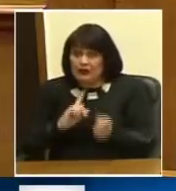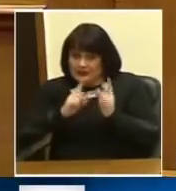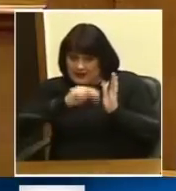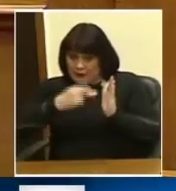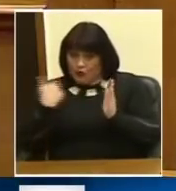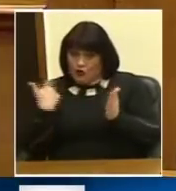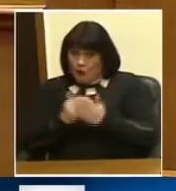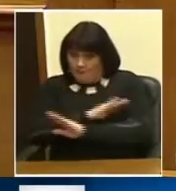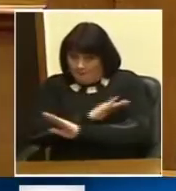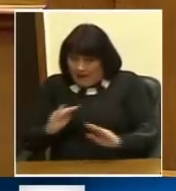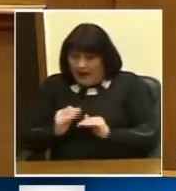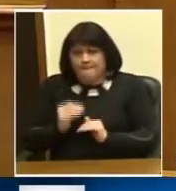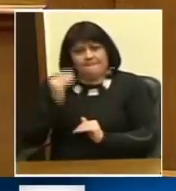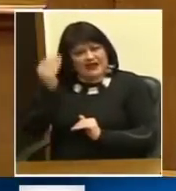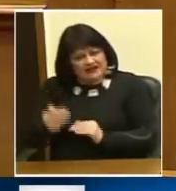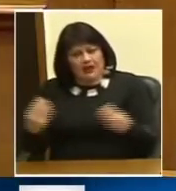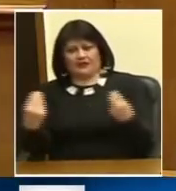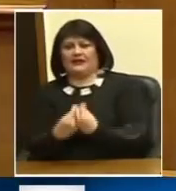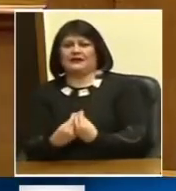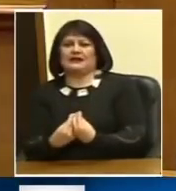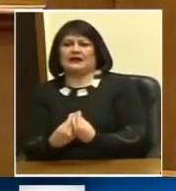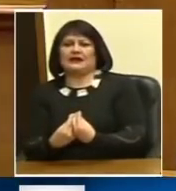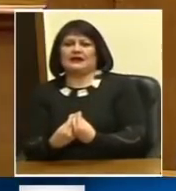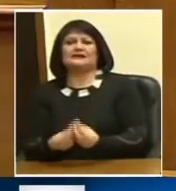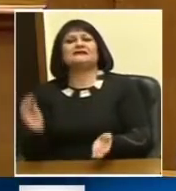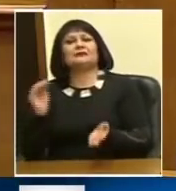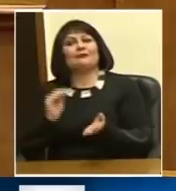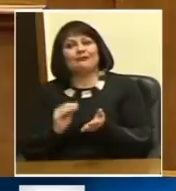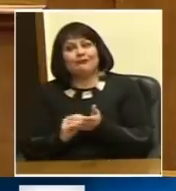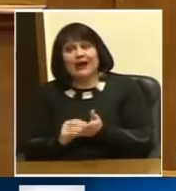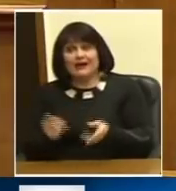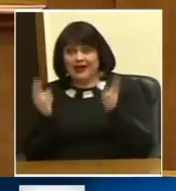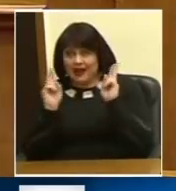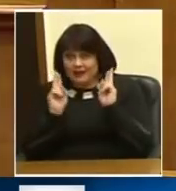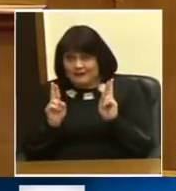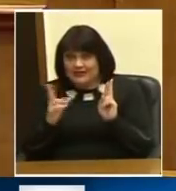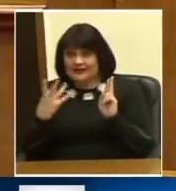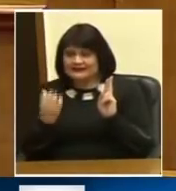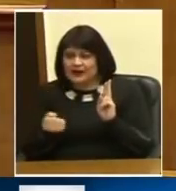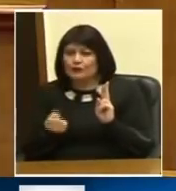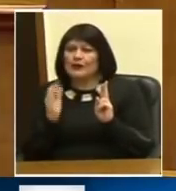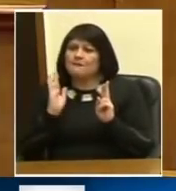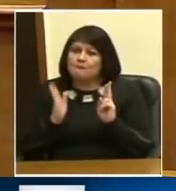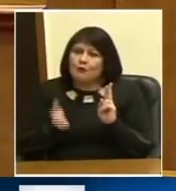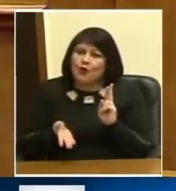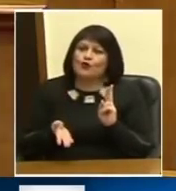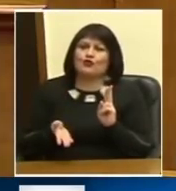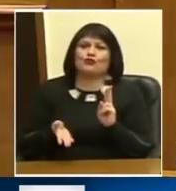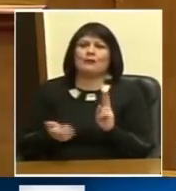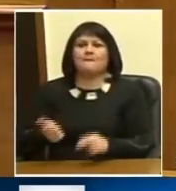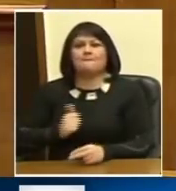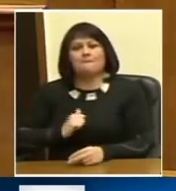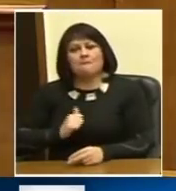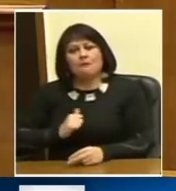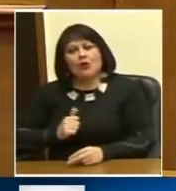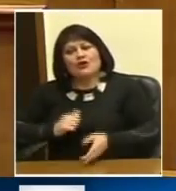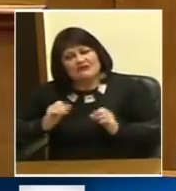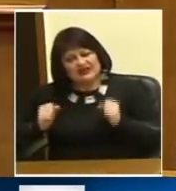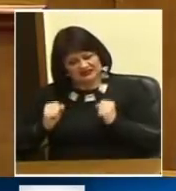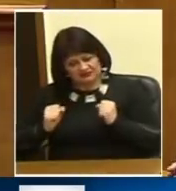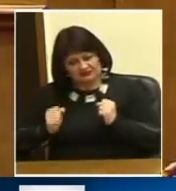εποχή, σε μια εποχή που αρχίζουν να ξαναζωντανεύουν οι ελπίδες ότι μπορούμε να πατήσουμε μόνοι μας γερά στα πόδια